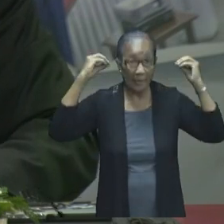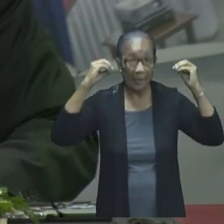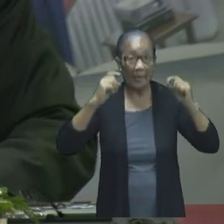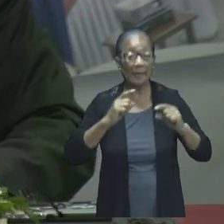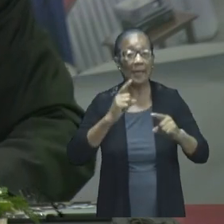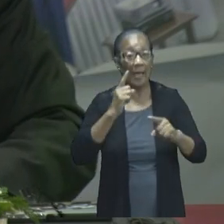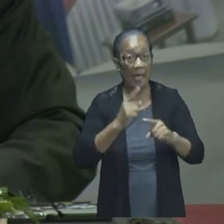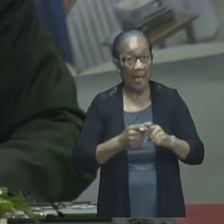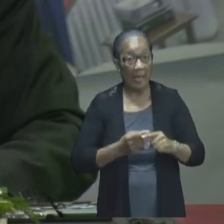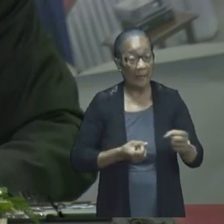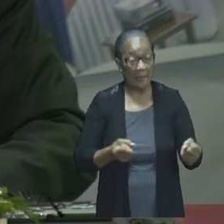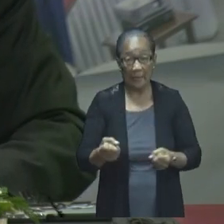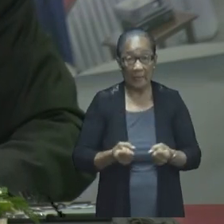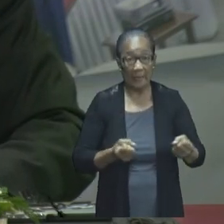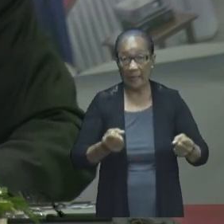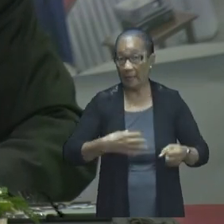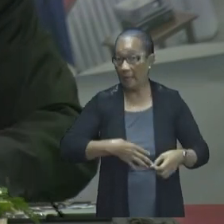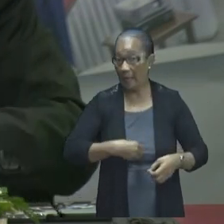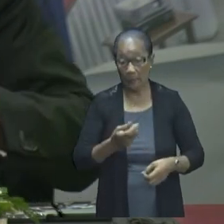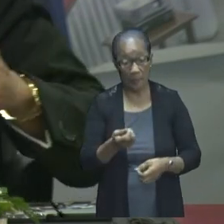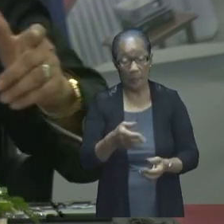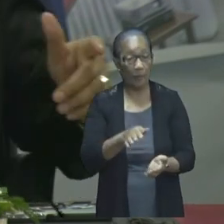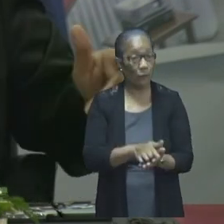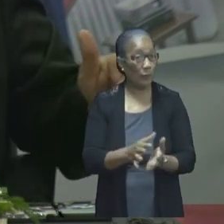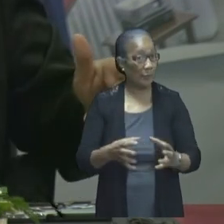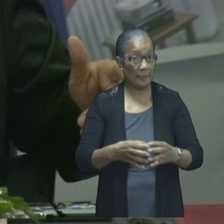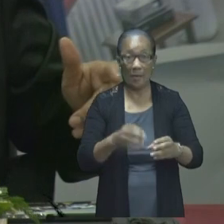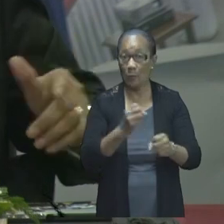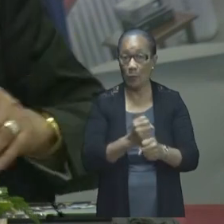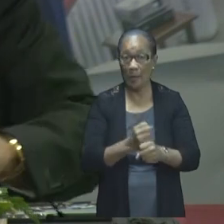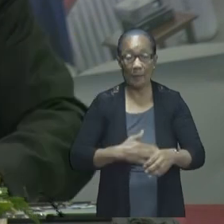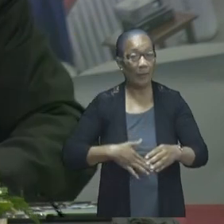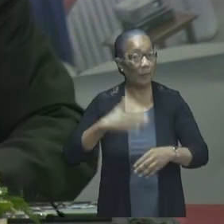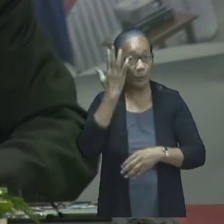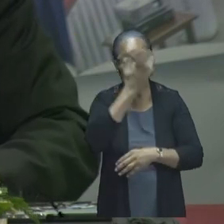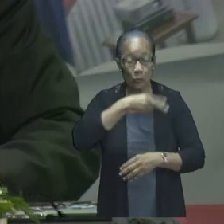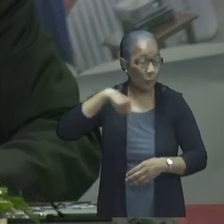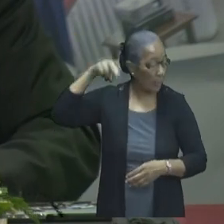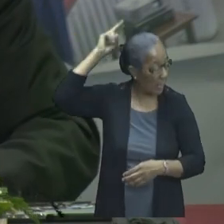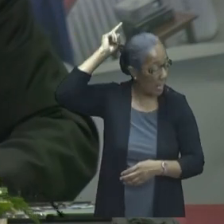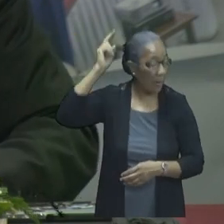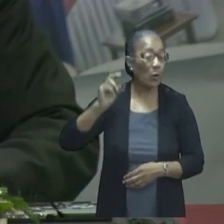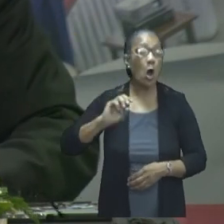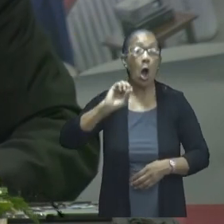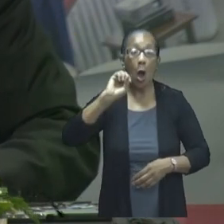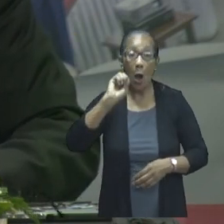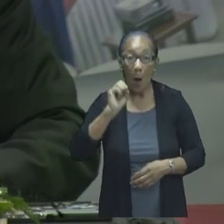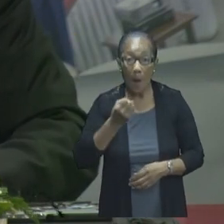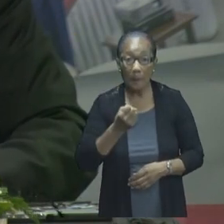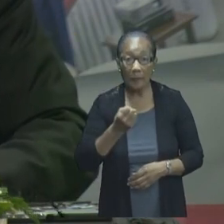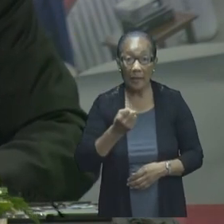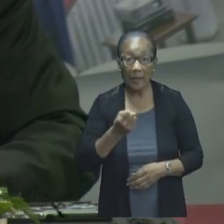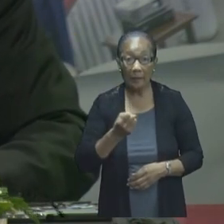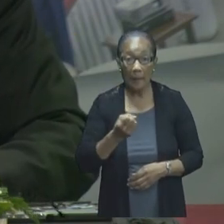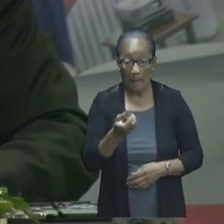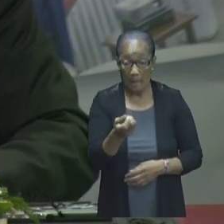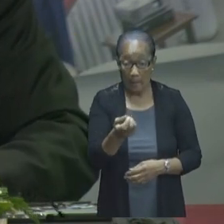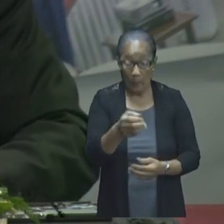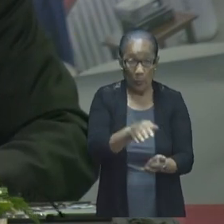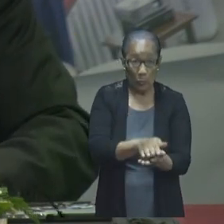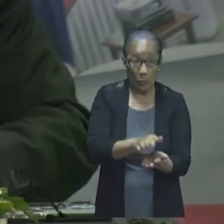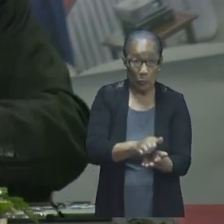er geen budget te zijn voor die samenwerken met suriname omdat daar erg in hun begroting er